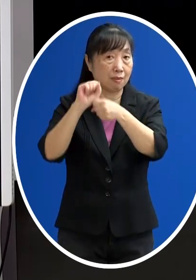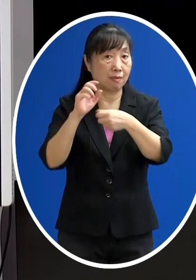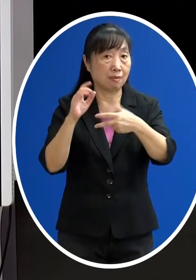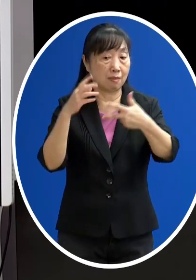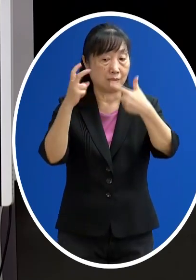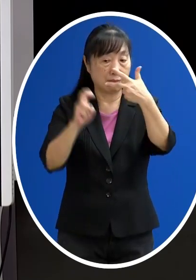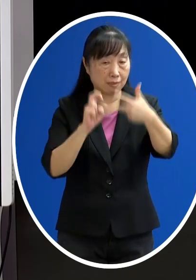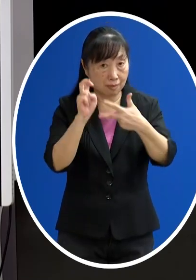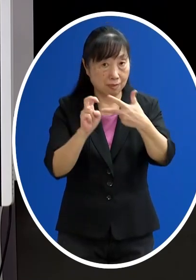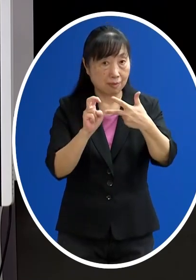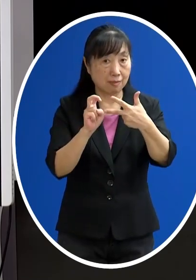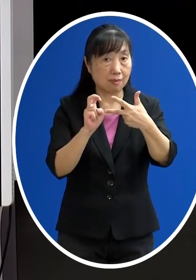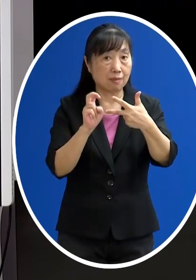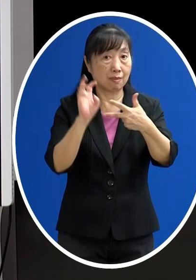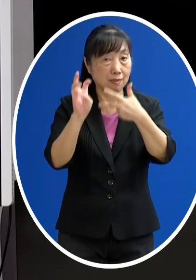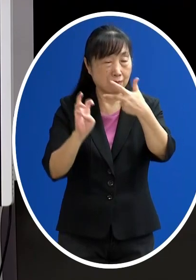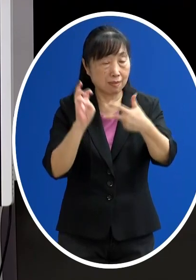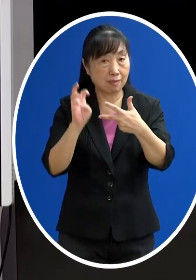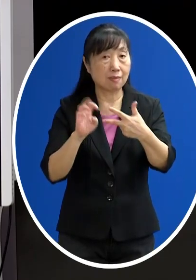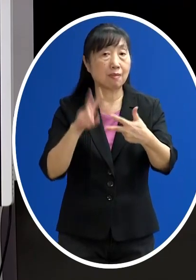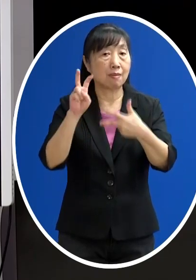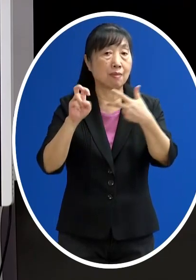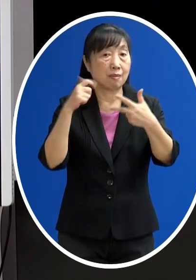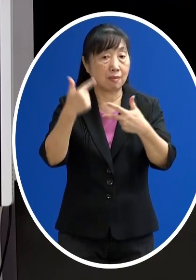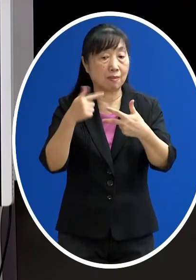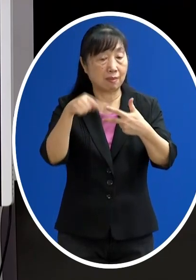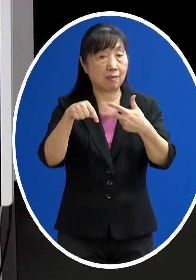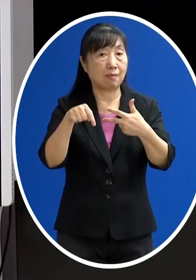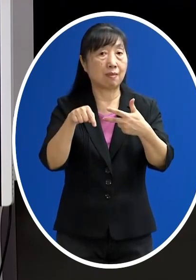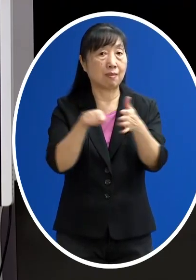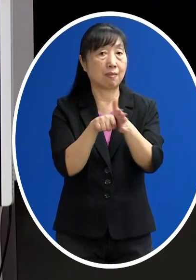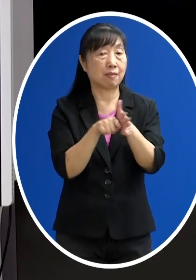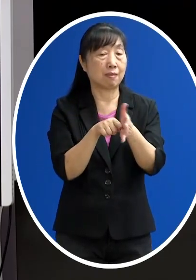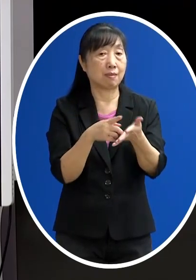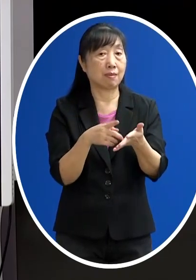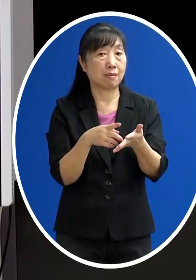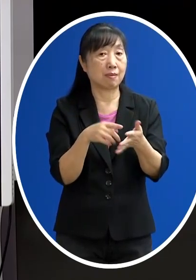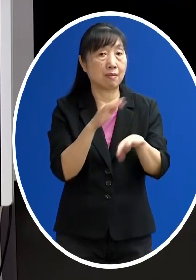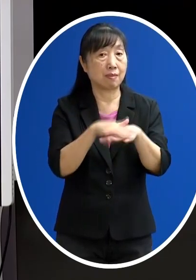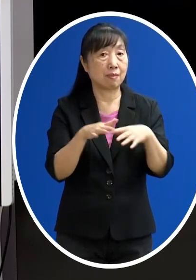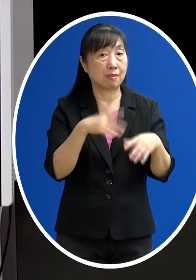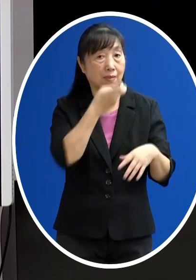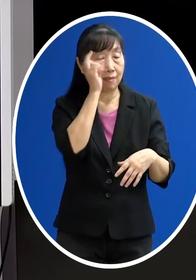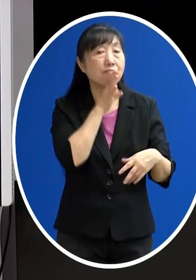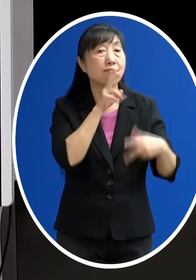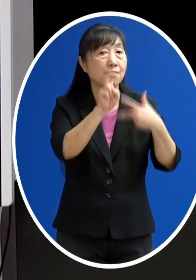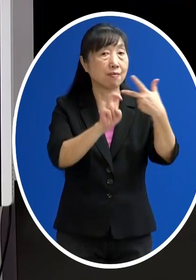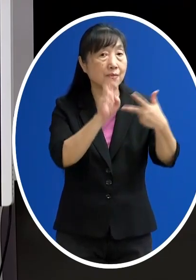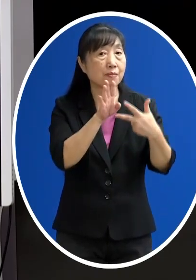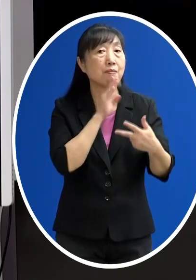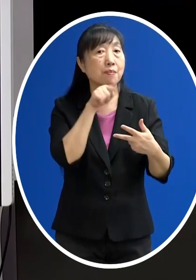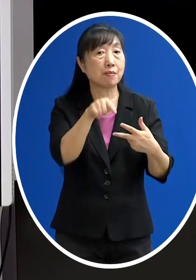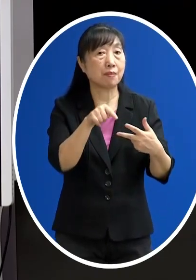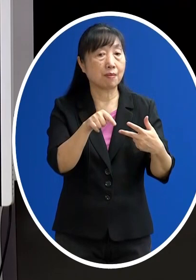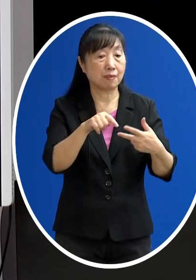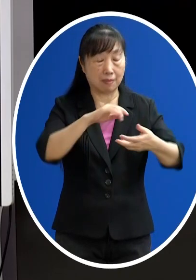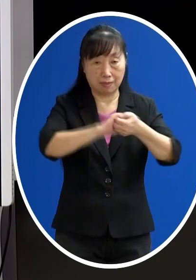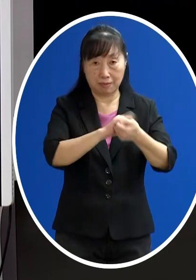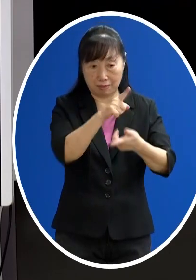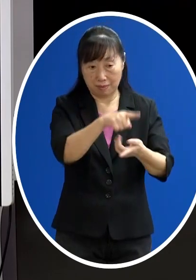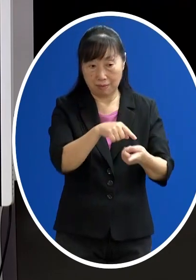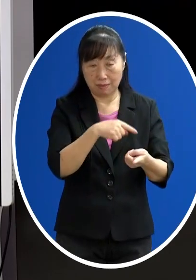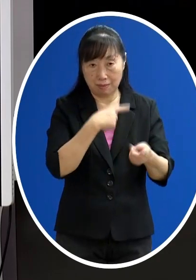20周一直到上一周的26周，可以看到我们在第20周的时候，个案数确诊个案数是最多